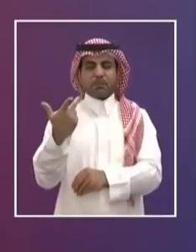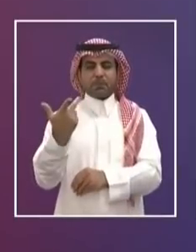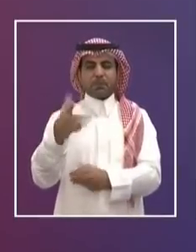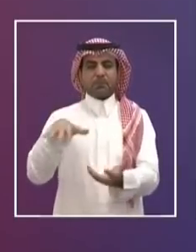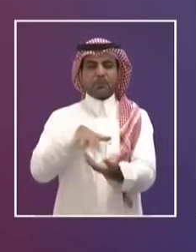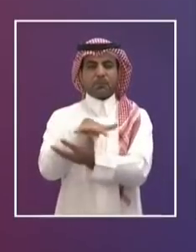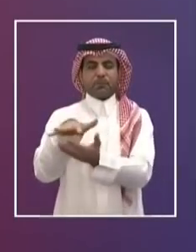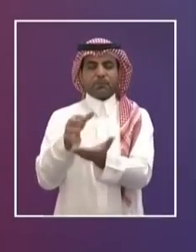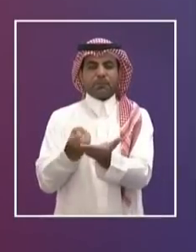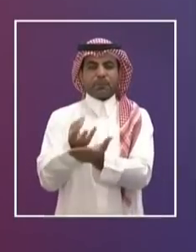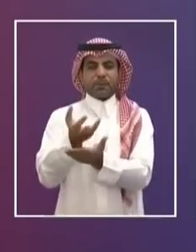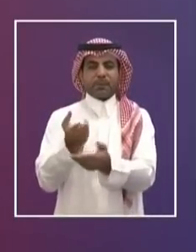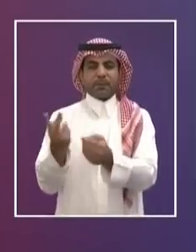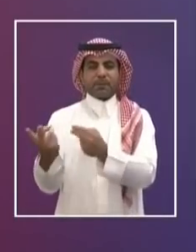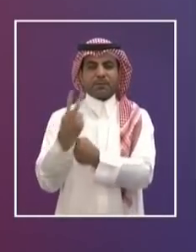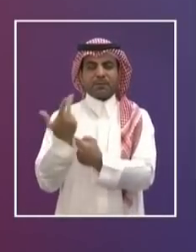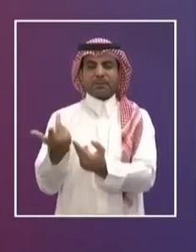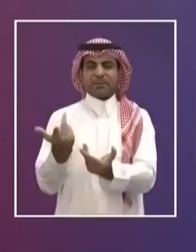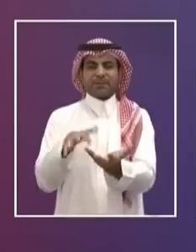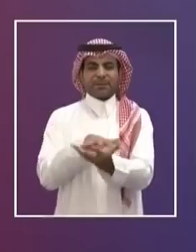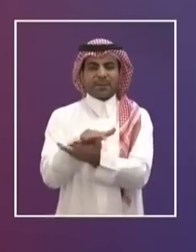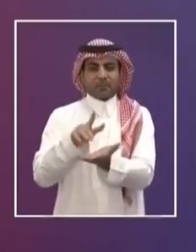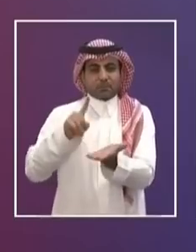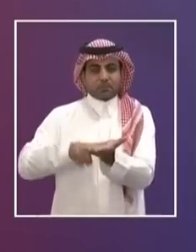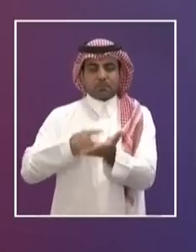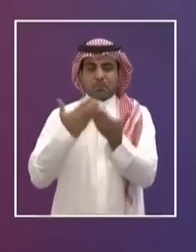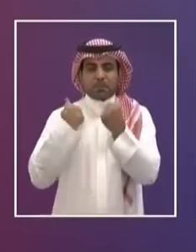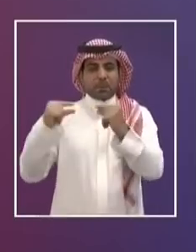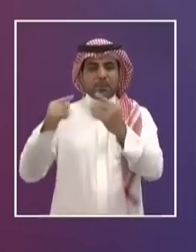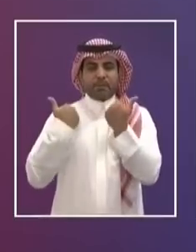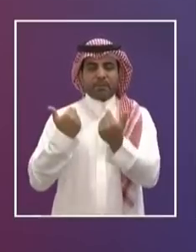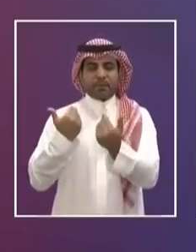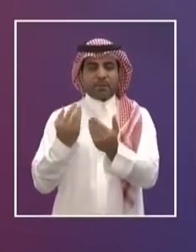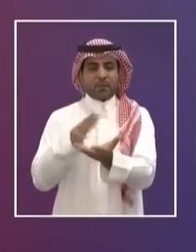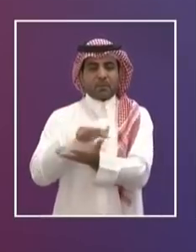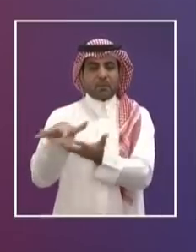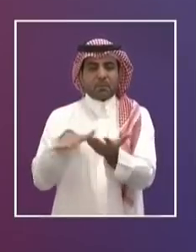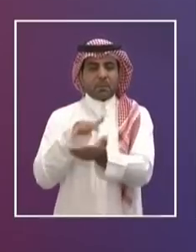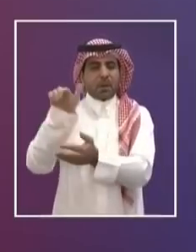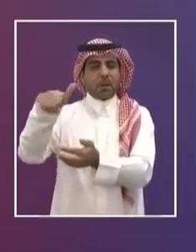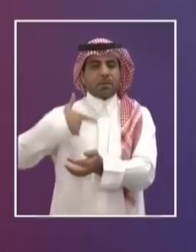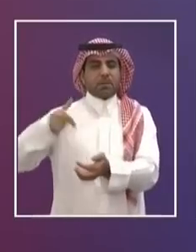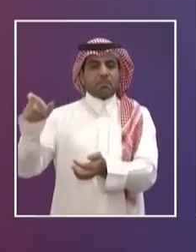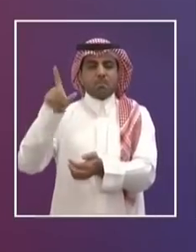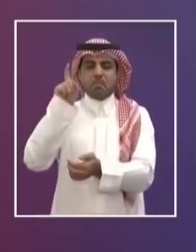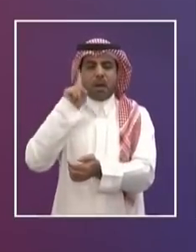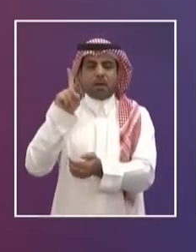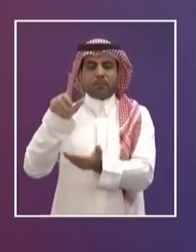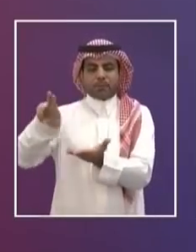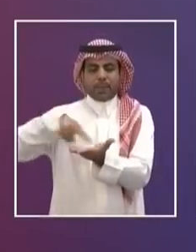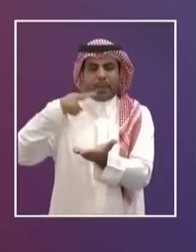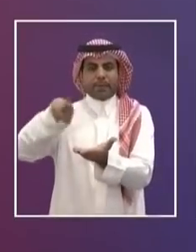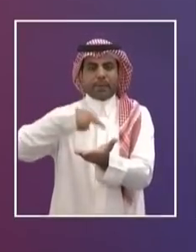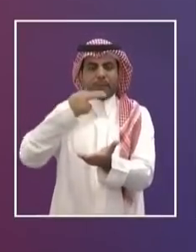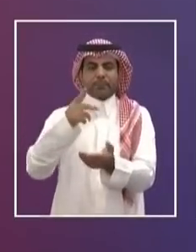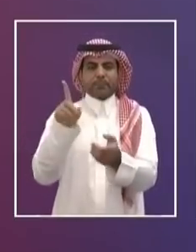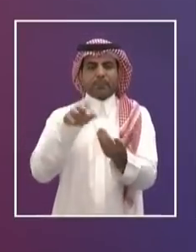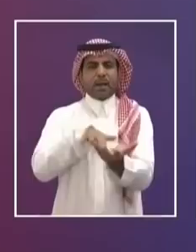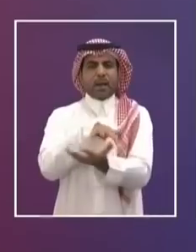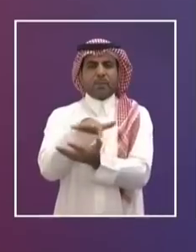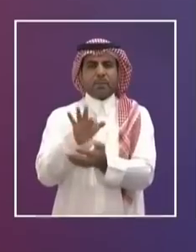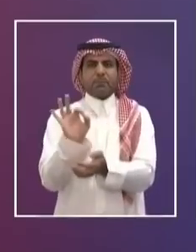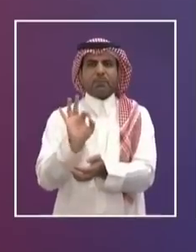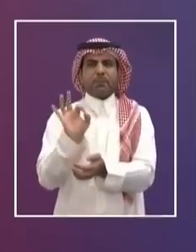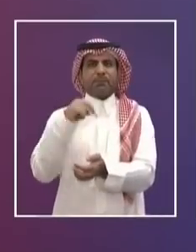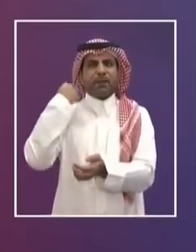مقاطع أو رسائل من أشخاص مجهولين أو أشخاص غير مسؤولين أو مصادر غير رسمية لشيء من